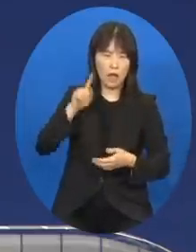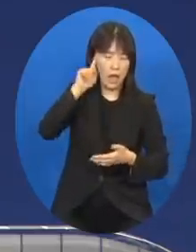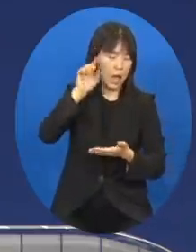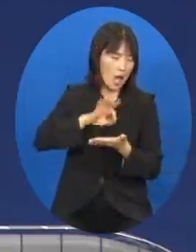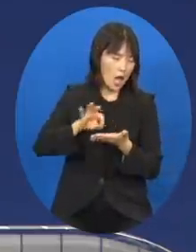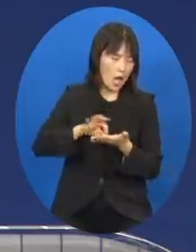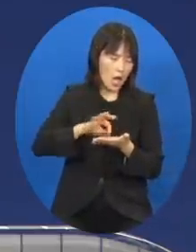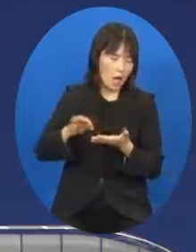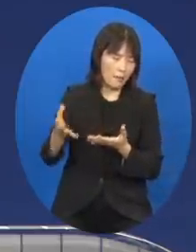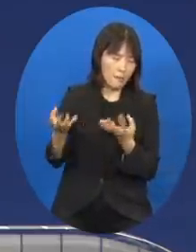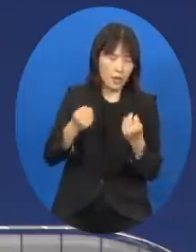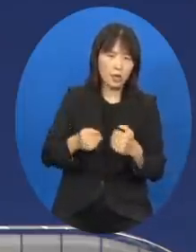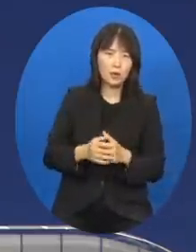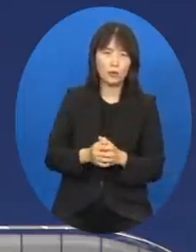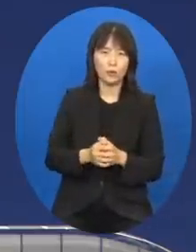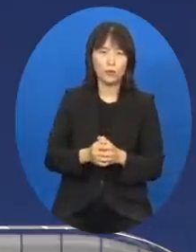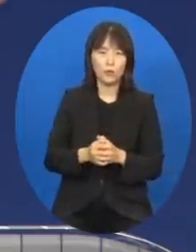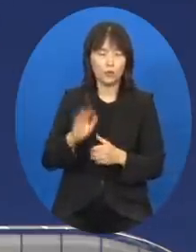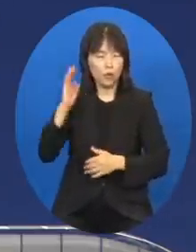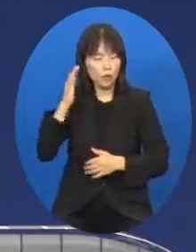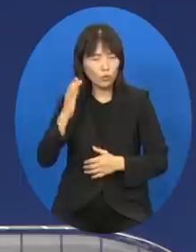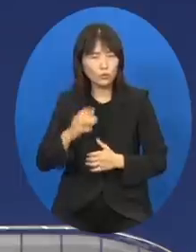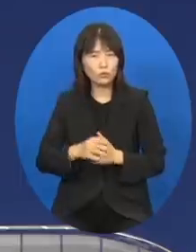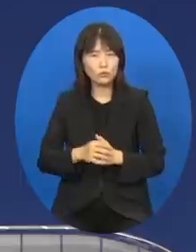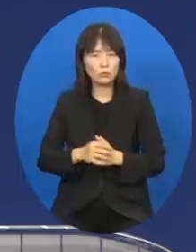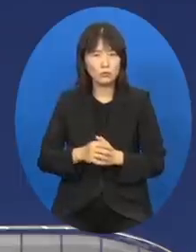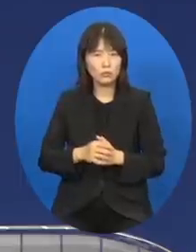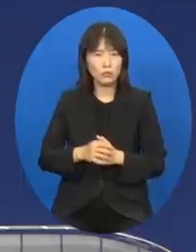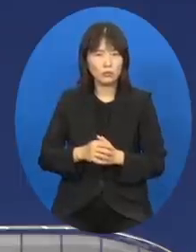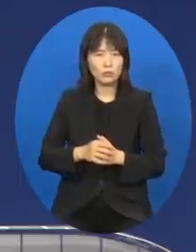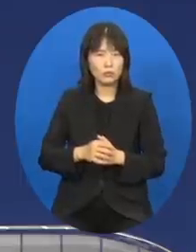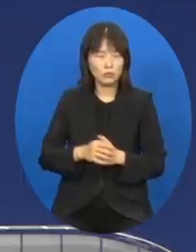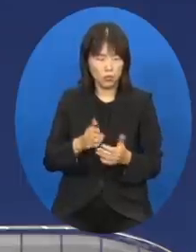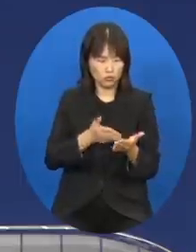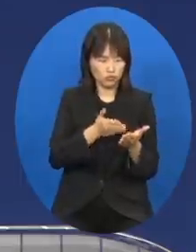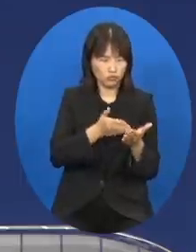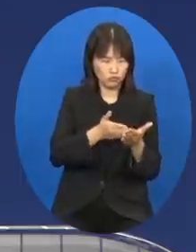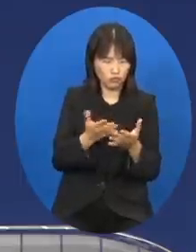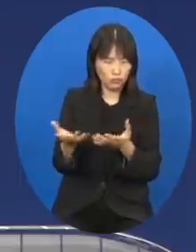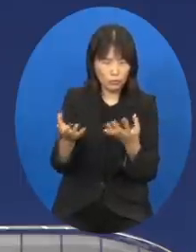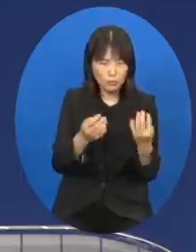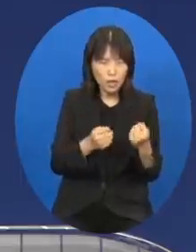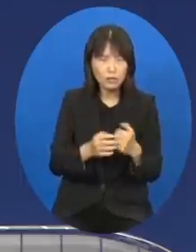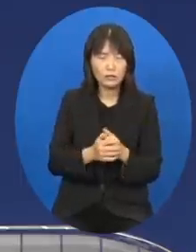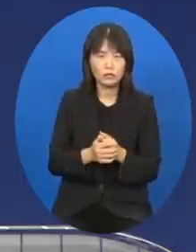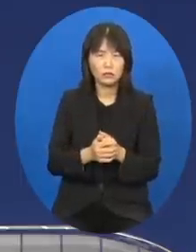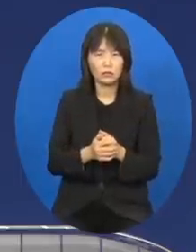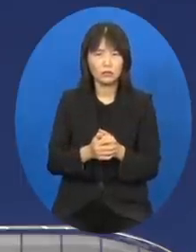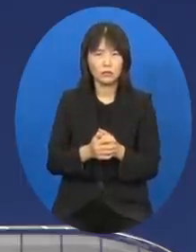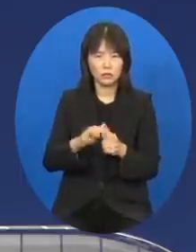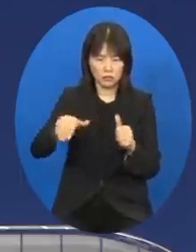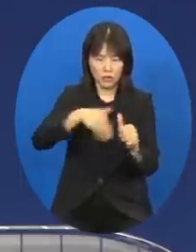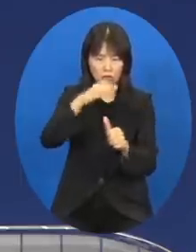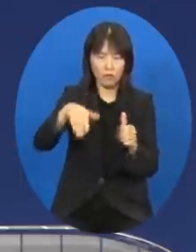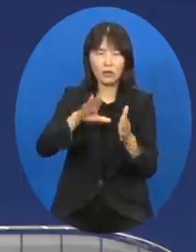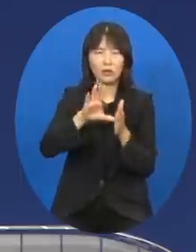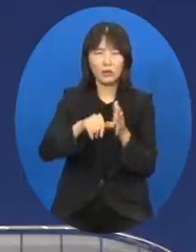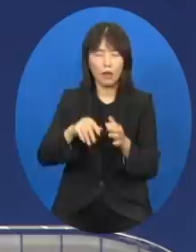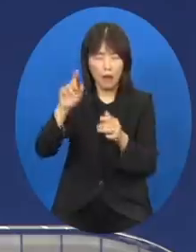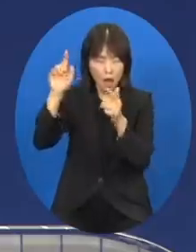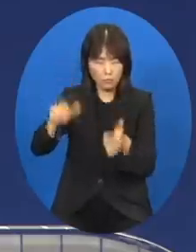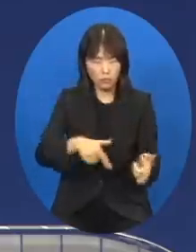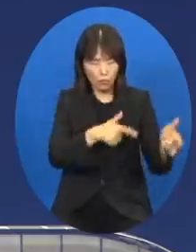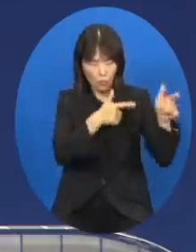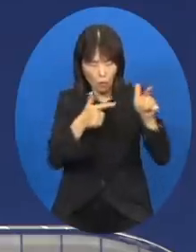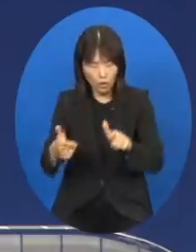많고 요즘처럼 이렇게 급박한 일들이 자꾸 생기고 뉴스거리가 많고 하다 보면 하루 종일